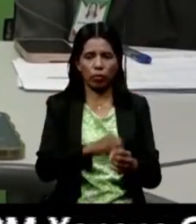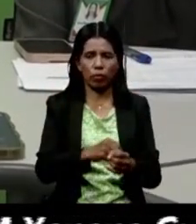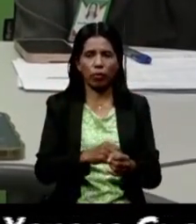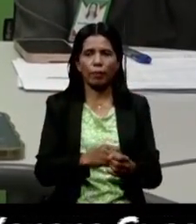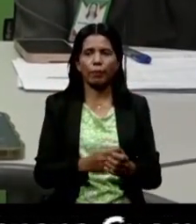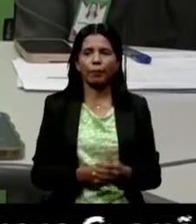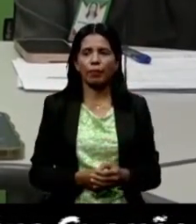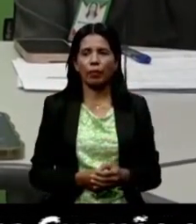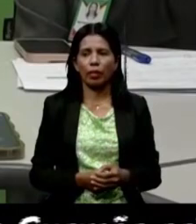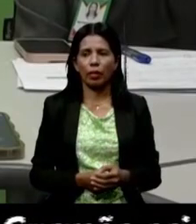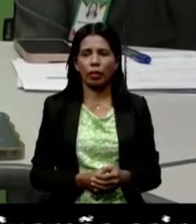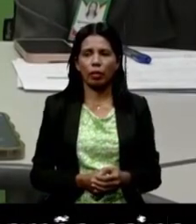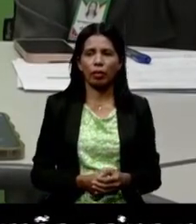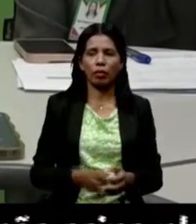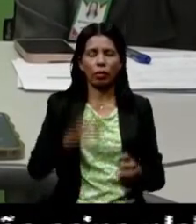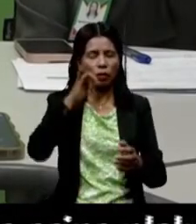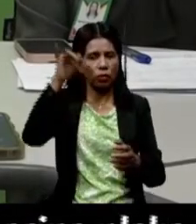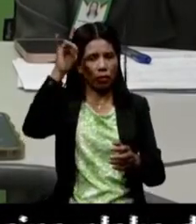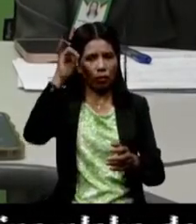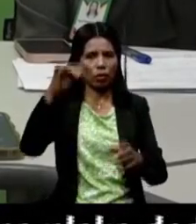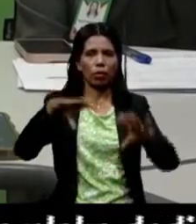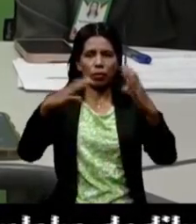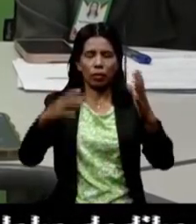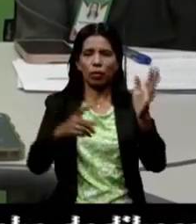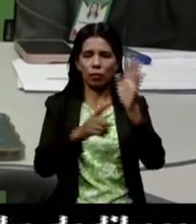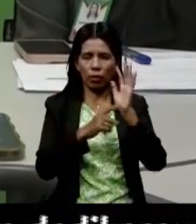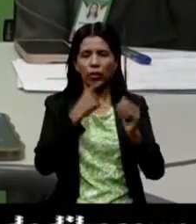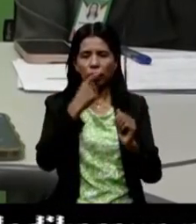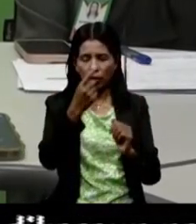los realidade hori kalang konselo rasik tun mai